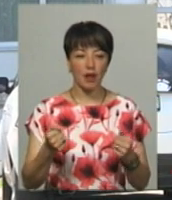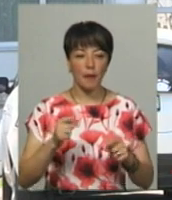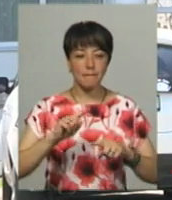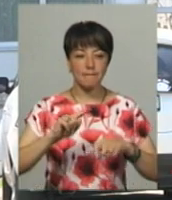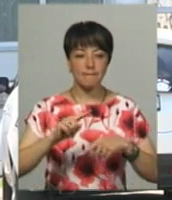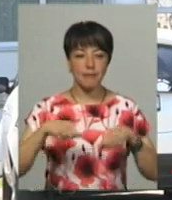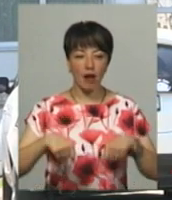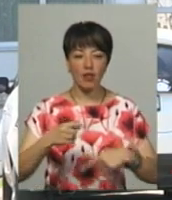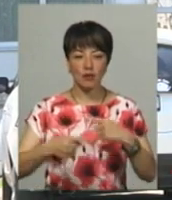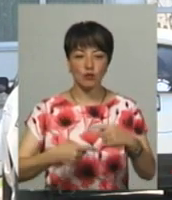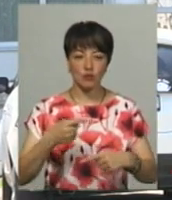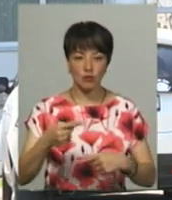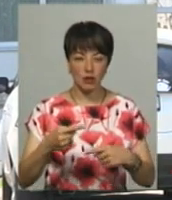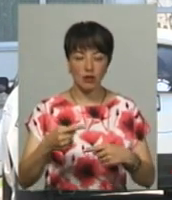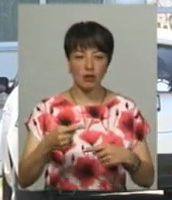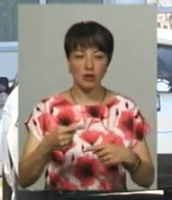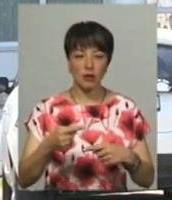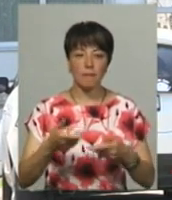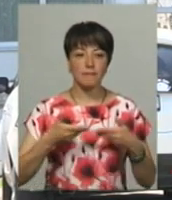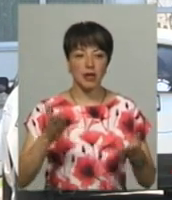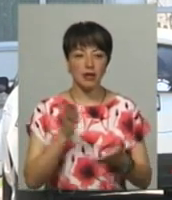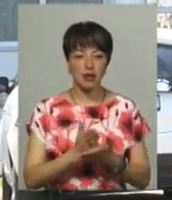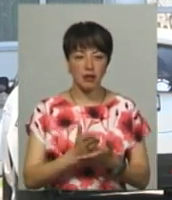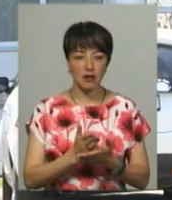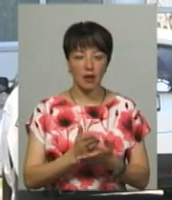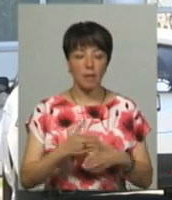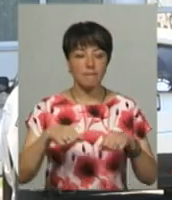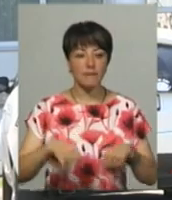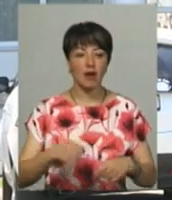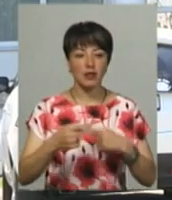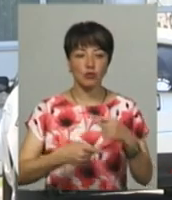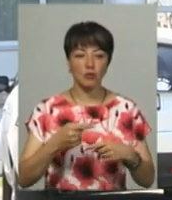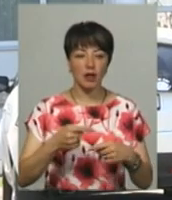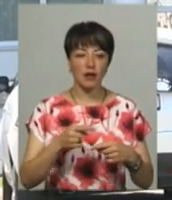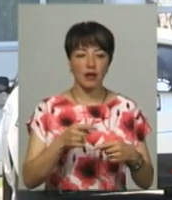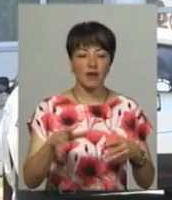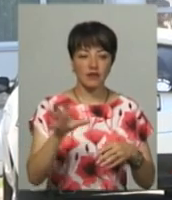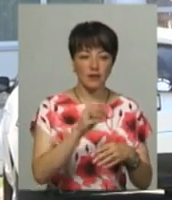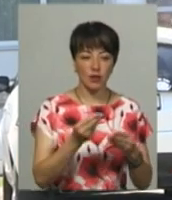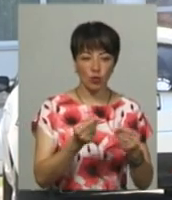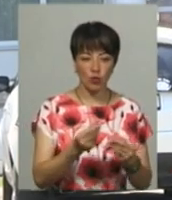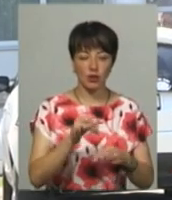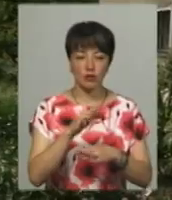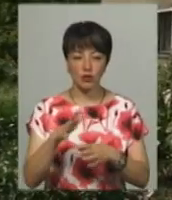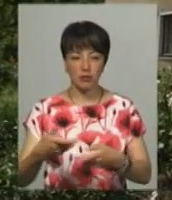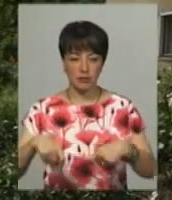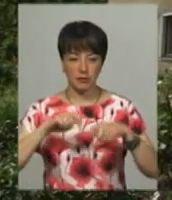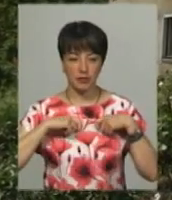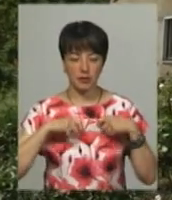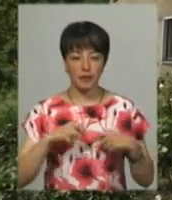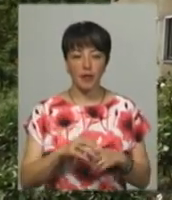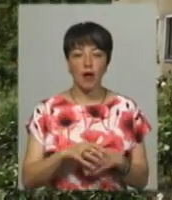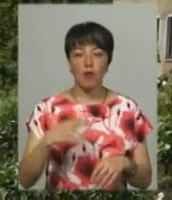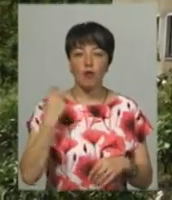правонаступником, ну, відповідно до закону про добровільне об'єднання, ми є правонаступником і активів, і пасивів усього, що нам досталося. Борг у